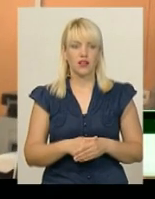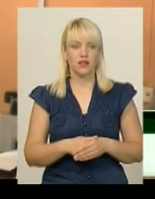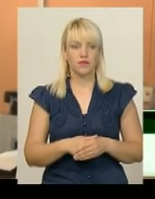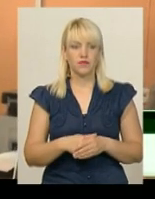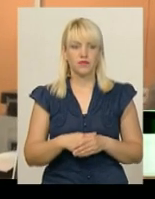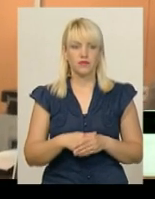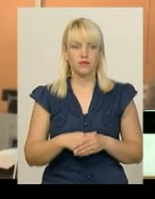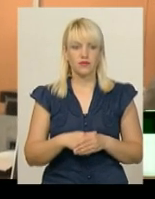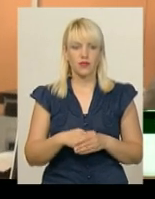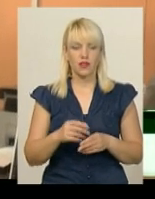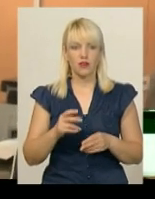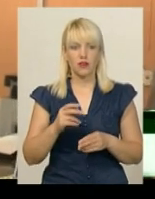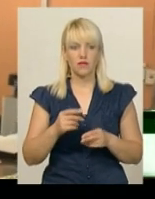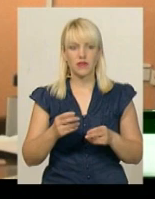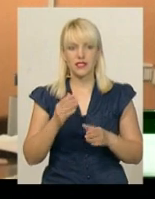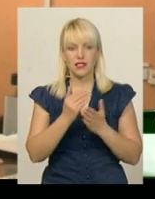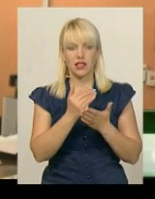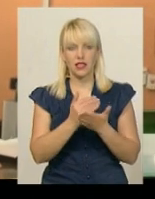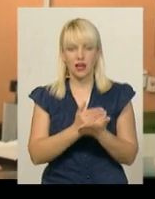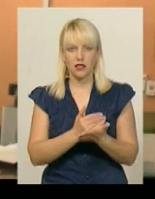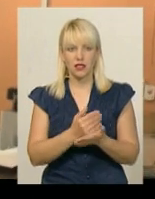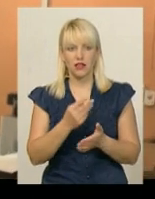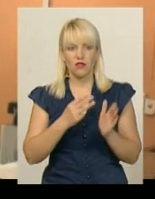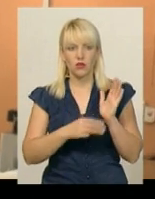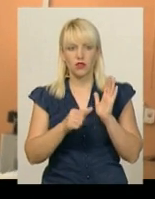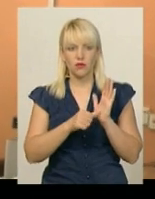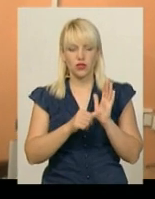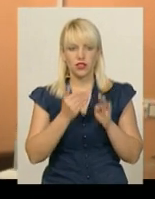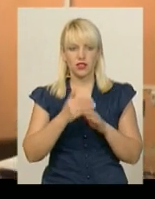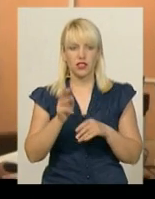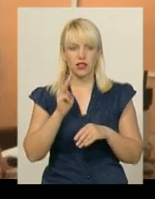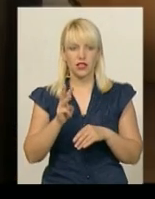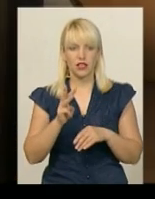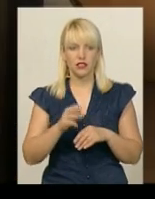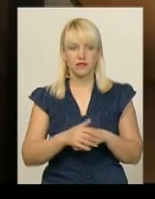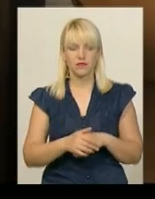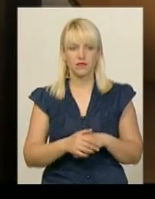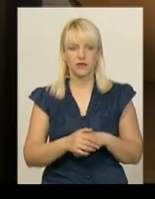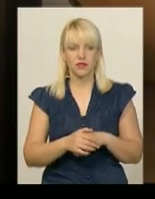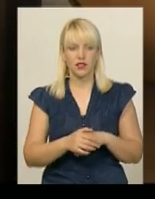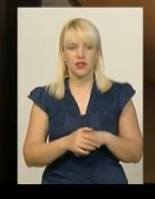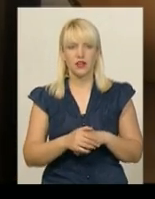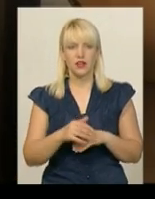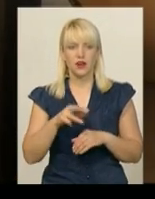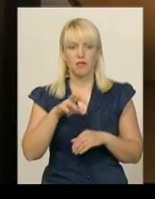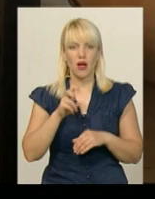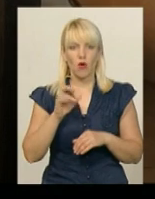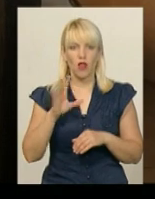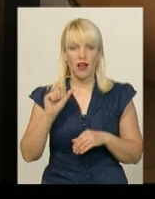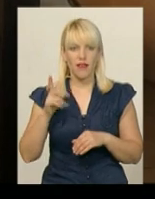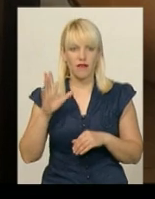відносно підозрюваного вчинення кримінального правопорушення, пробачення статтею 286 частиною 3 Кримінального кодексу України Миколаєва Романа